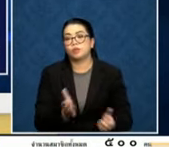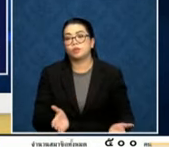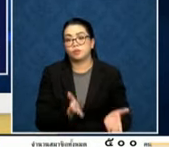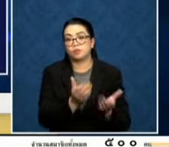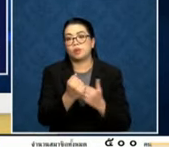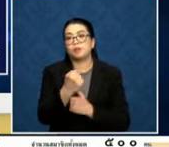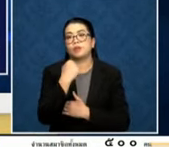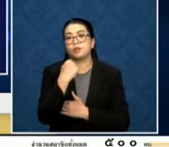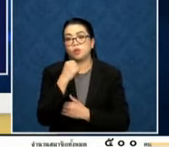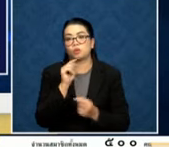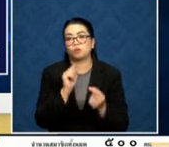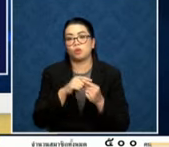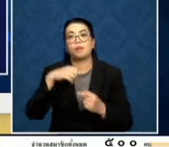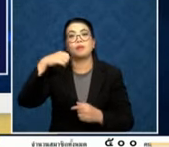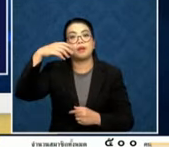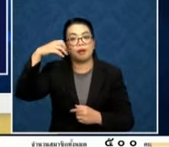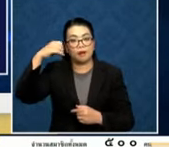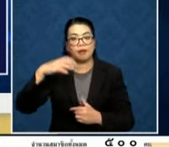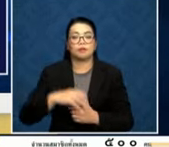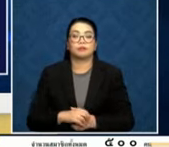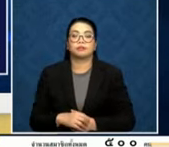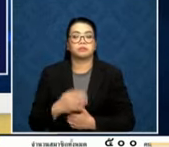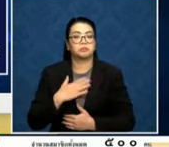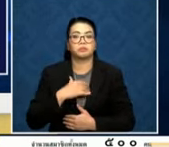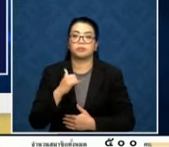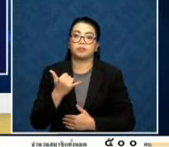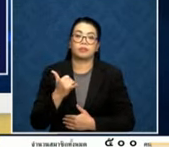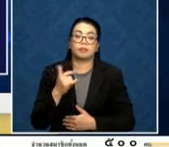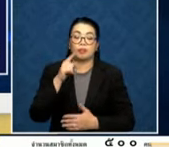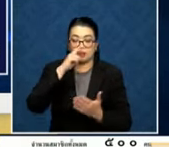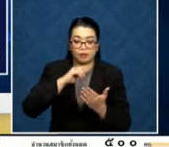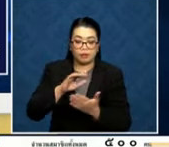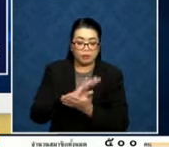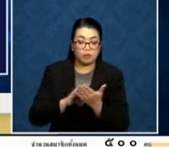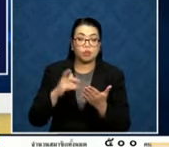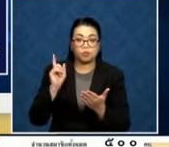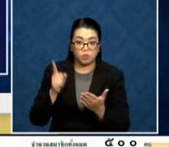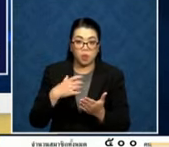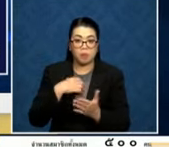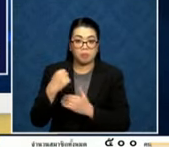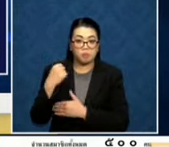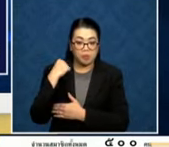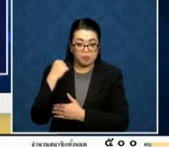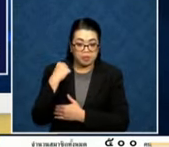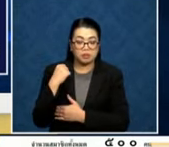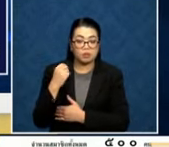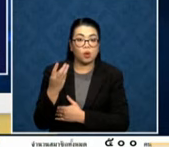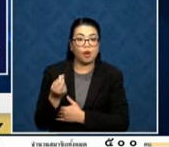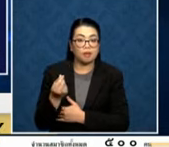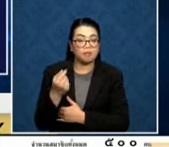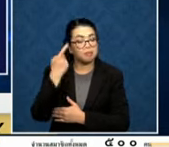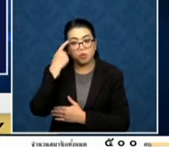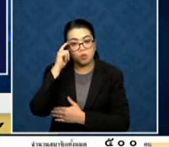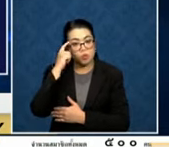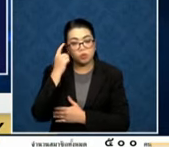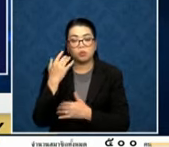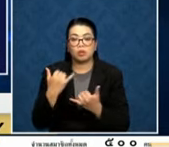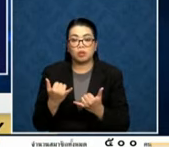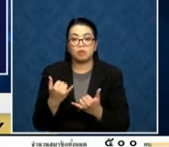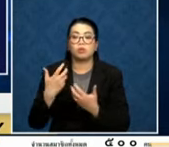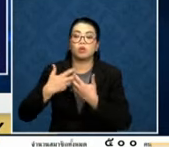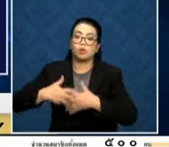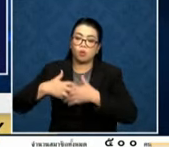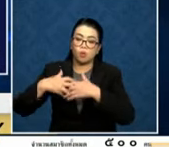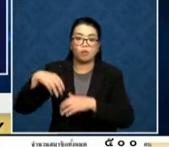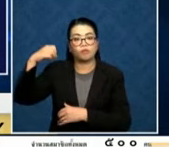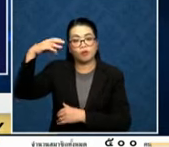ความมั่นคงทางด้านพลังงานผมก็ไม่แน่ใจครับว่าประเทศไทยเราต้องการความมั่นคงไปอีกแค่ไหนเพราะปัจจุบันครับเราก็มีโรง